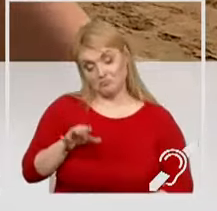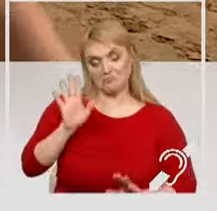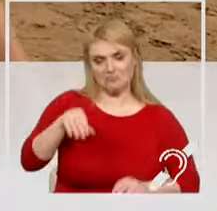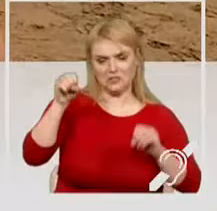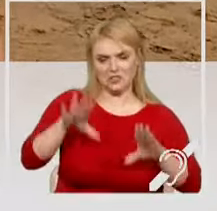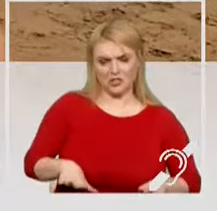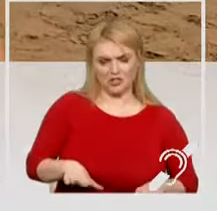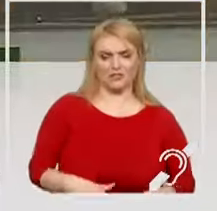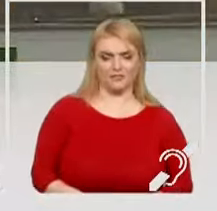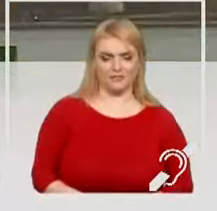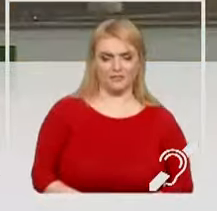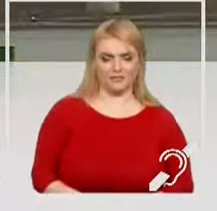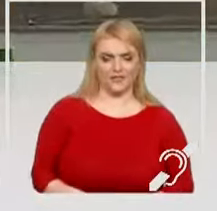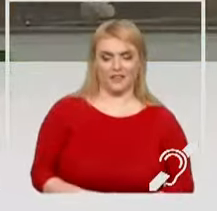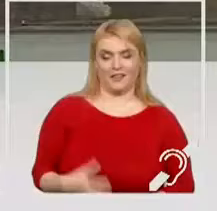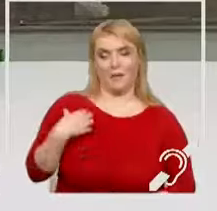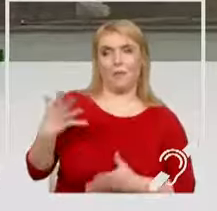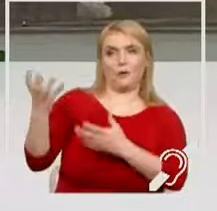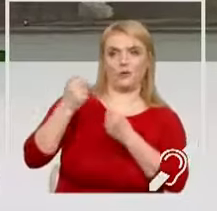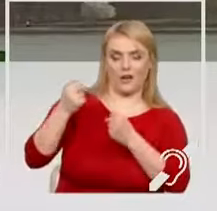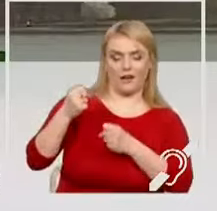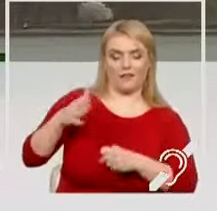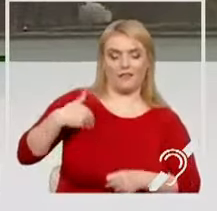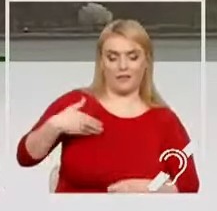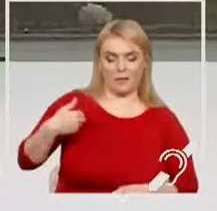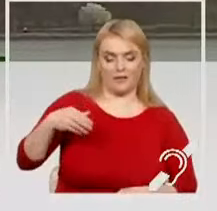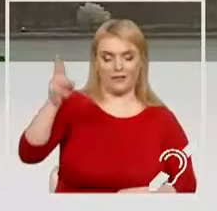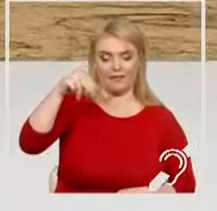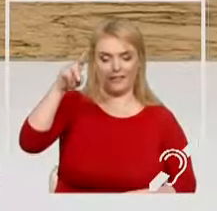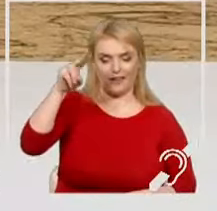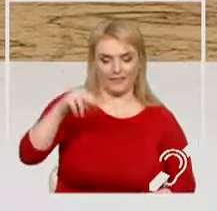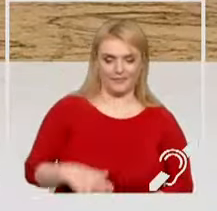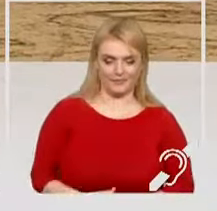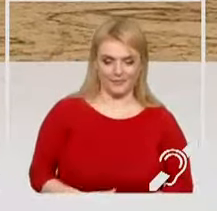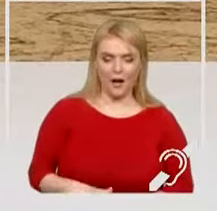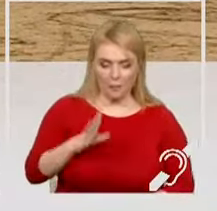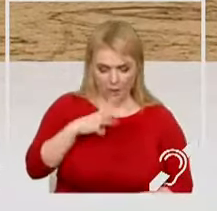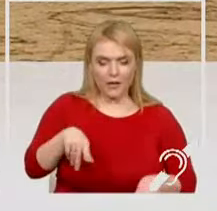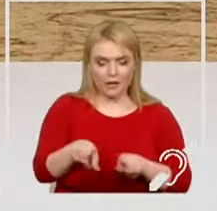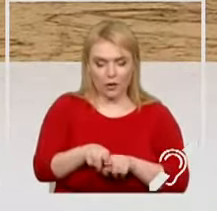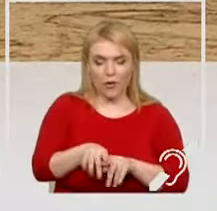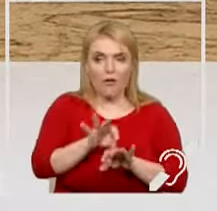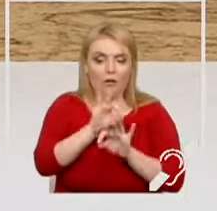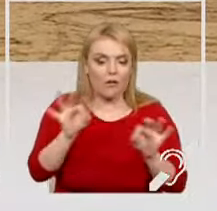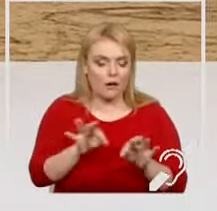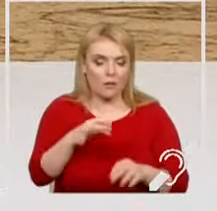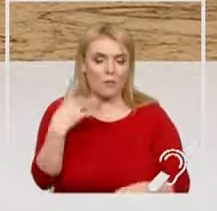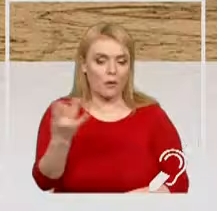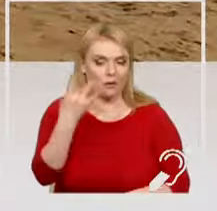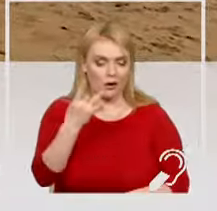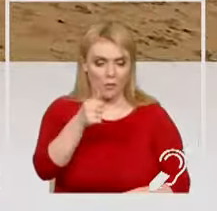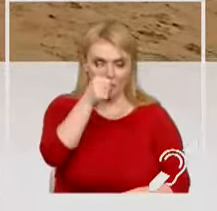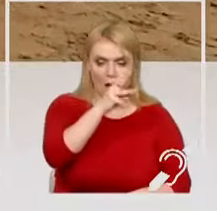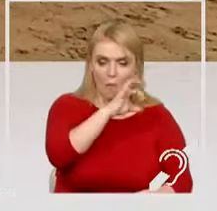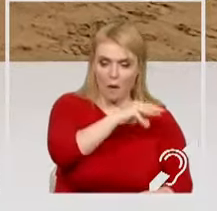vin să-mi iau un pic de vitamina D. A mai fost așa în vreun an sau se... Nu, n-a mai fost. Acesta e primul an. Ne bucurăm